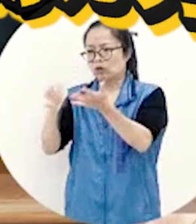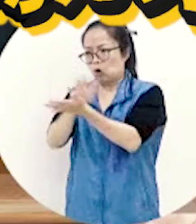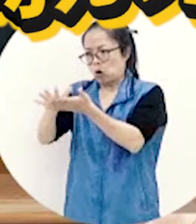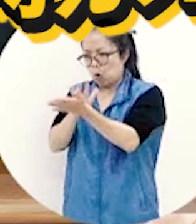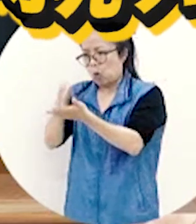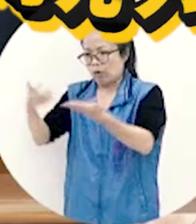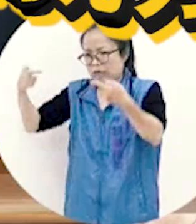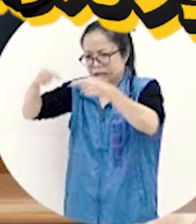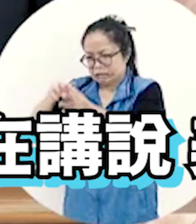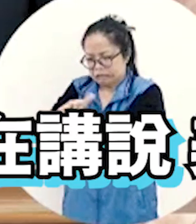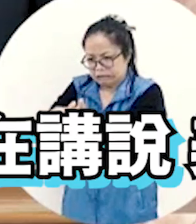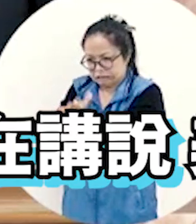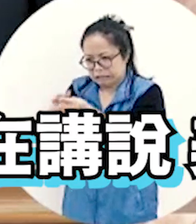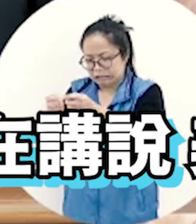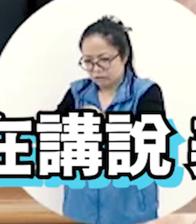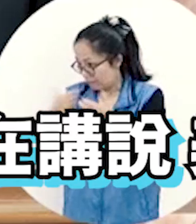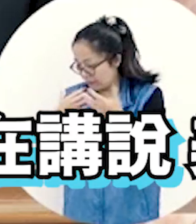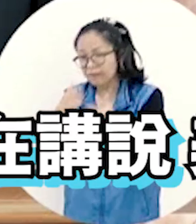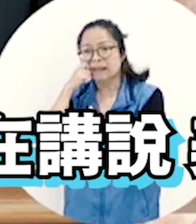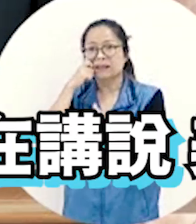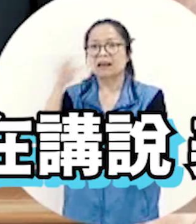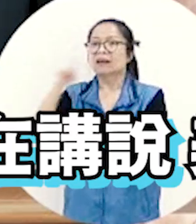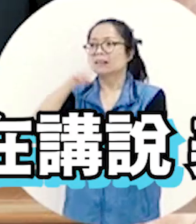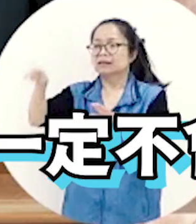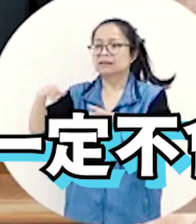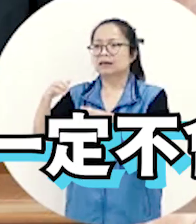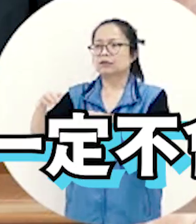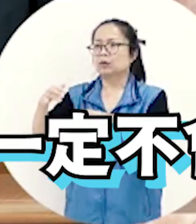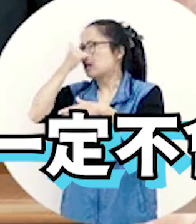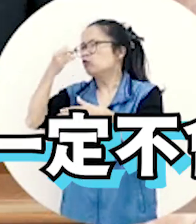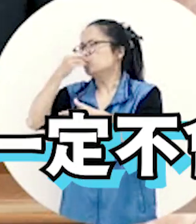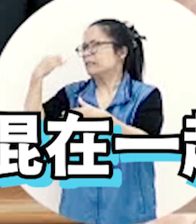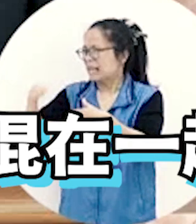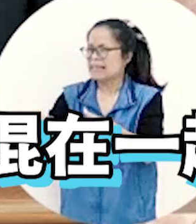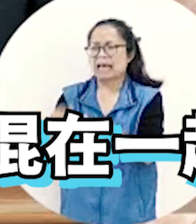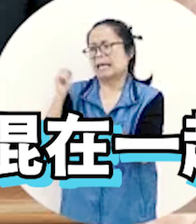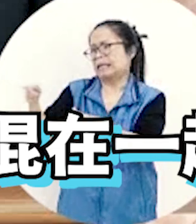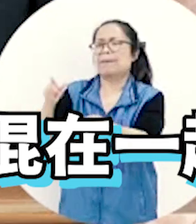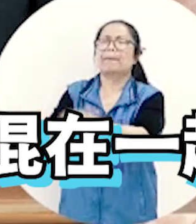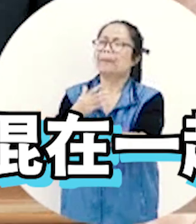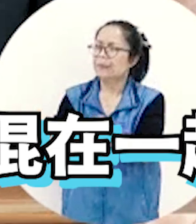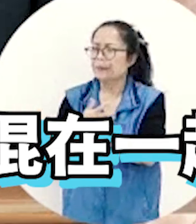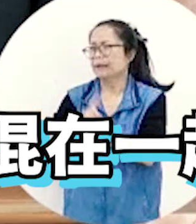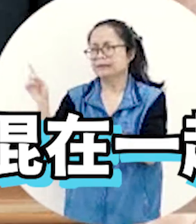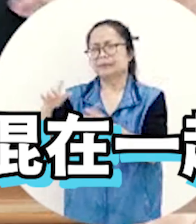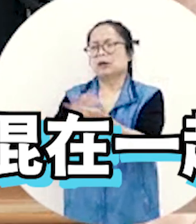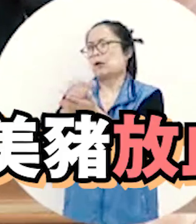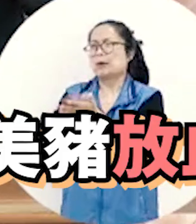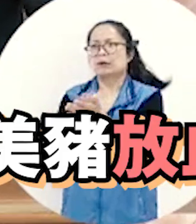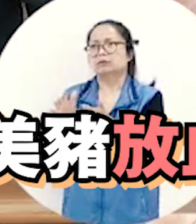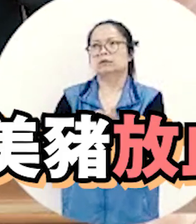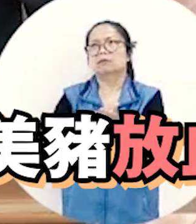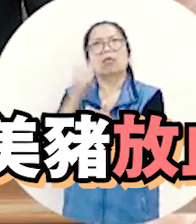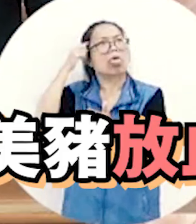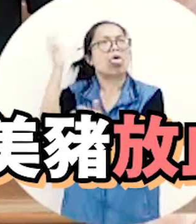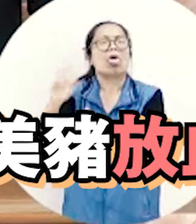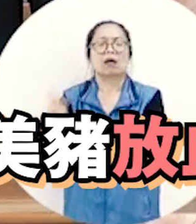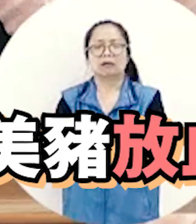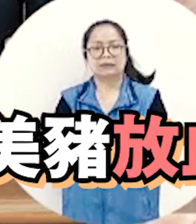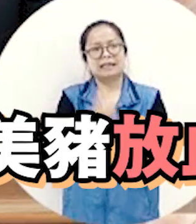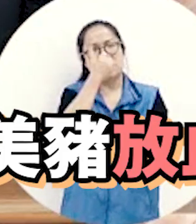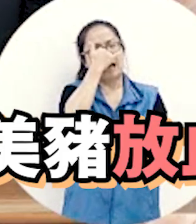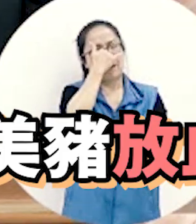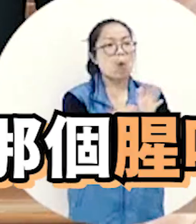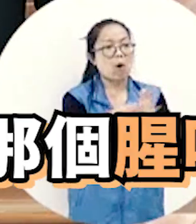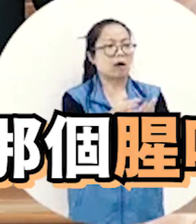绞肉，你根本就分不出来。民党现在讲说美猪很难吃啊，哈，你一定不会选，但是其实混在一起都不知道。 其实现在美猪哈棒毁